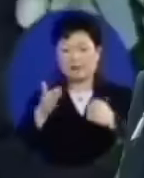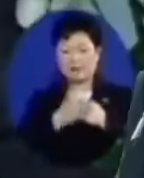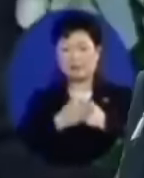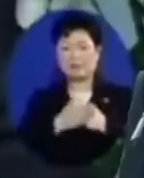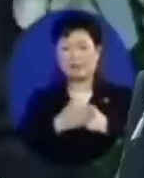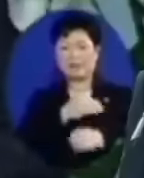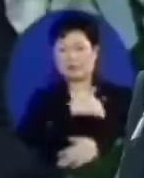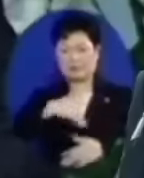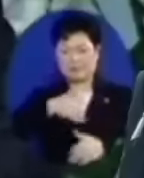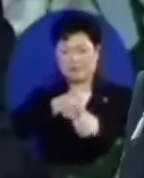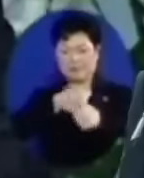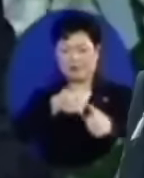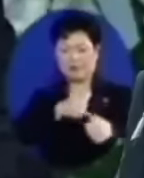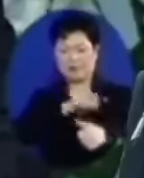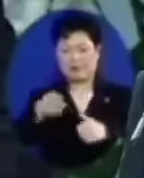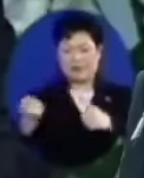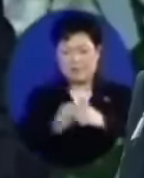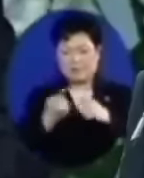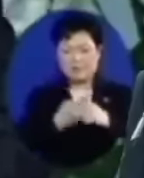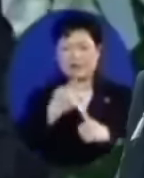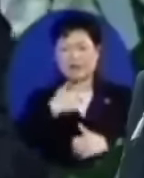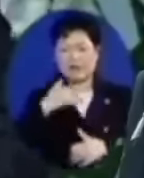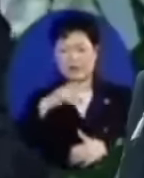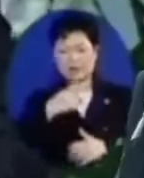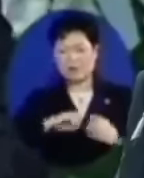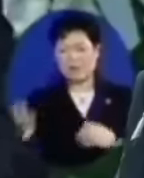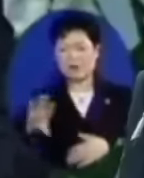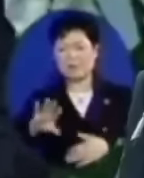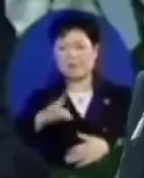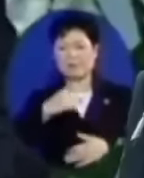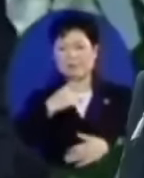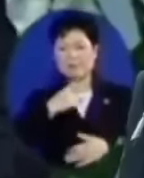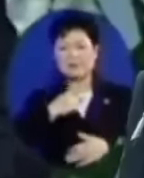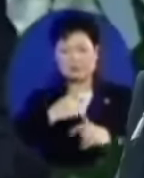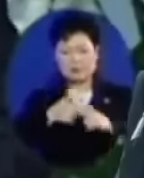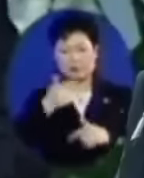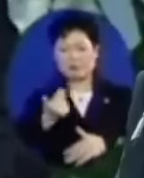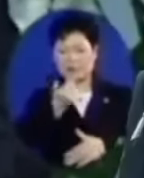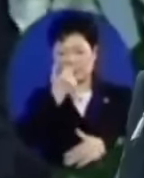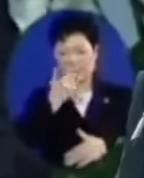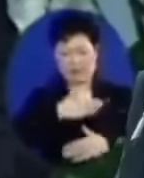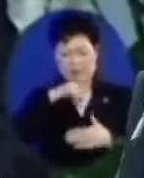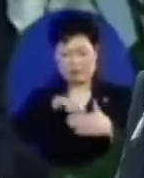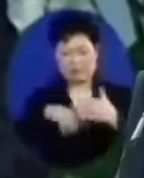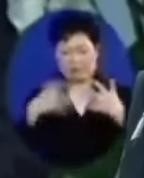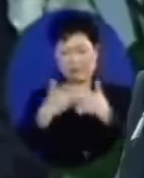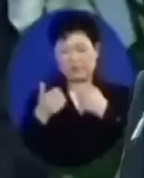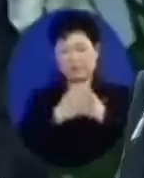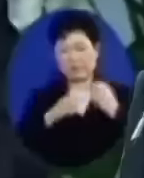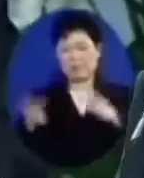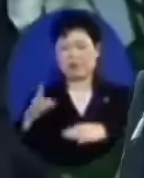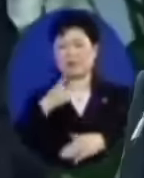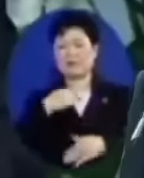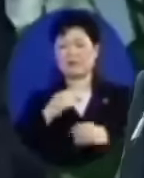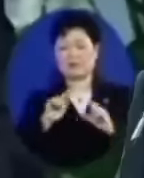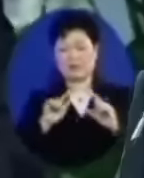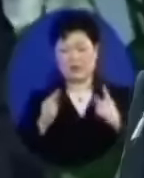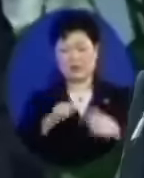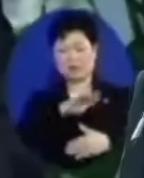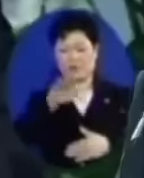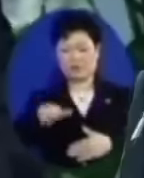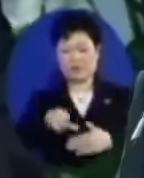이기고 우리가 핍박을 당해도 버림받아도 예수의 생명이 내 속에 충만함으로 버림받지 아니하고